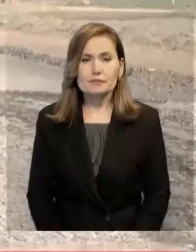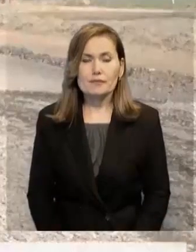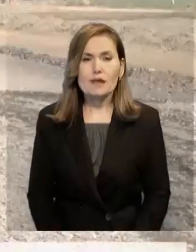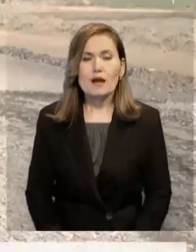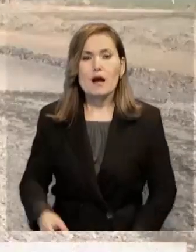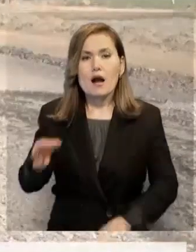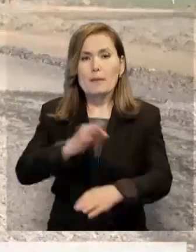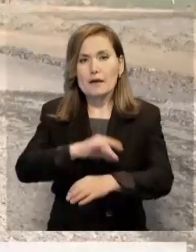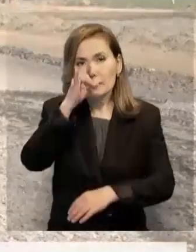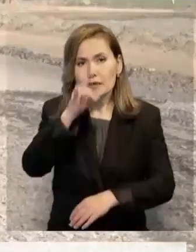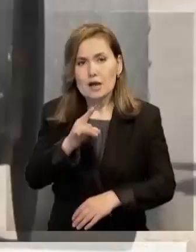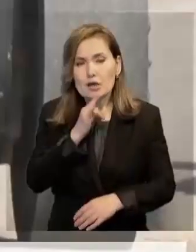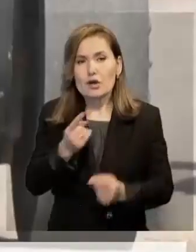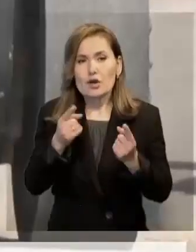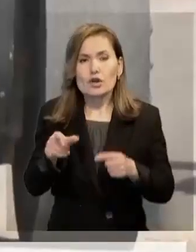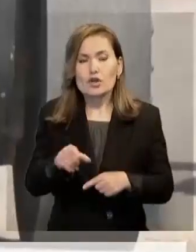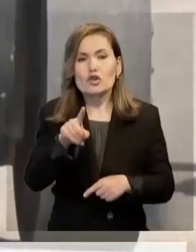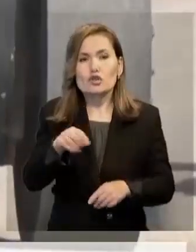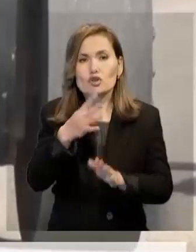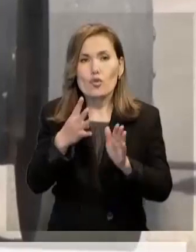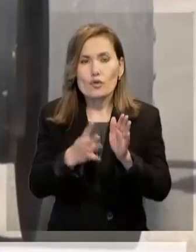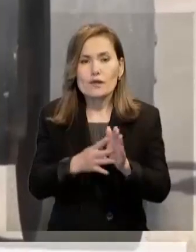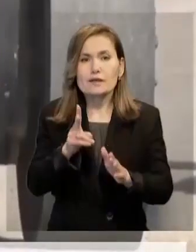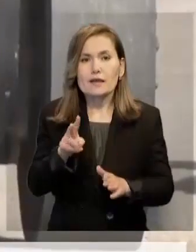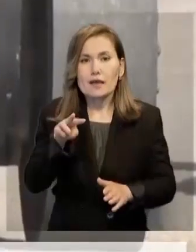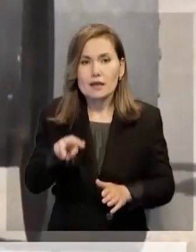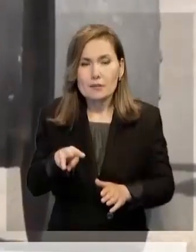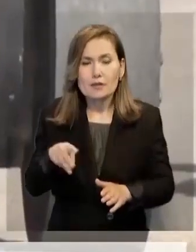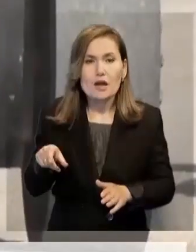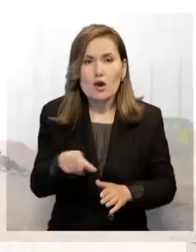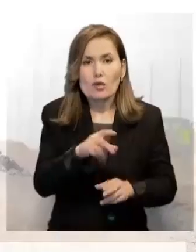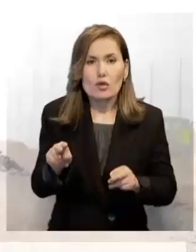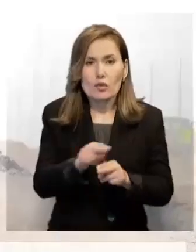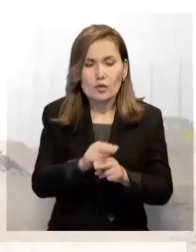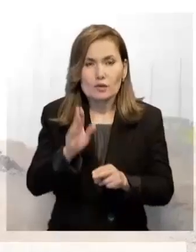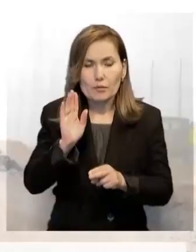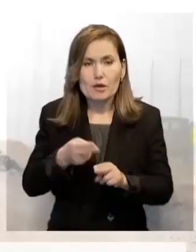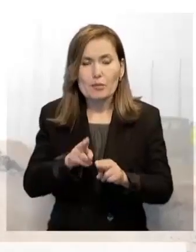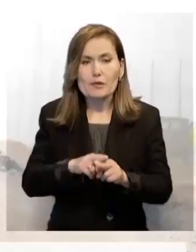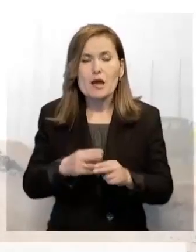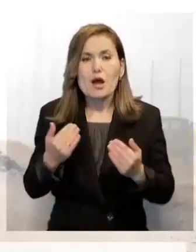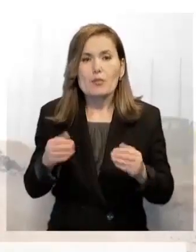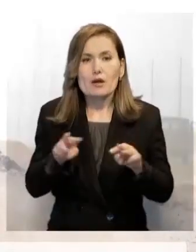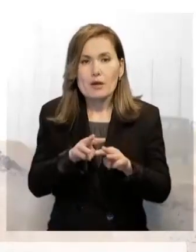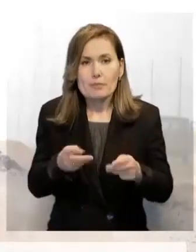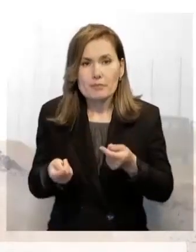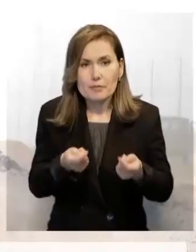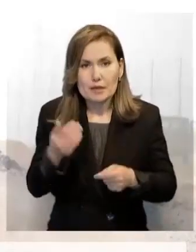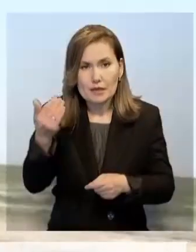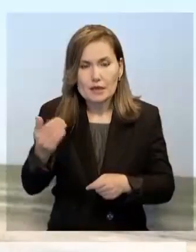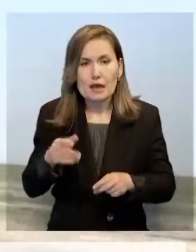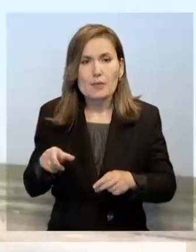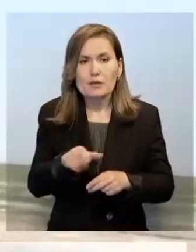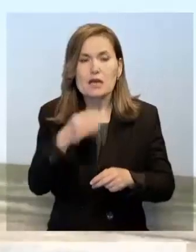Батыс Қазақстандағы күре жолдың 119 шақырымы көлік жүре алатындай жағдайға келтіріледі. Индустрия және инфрақұрылымдық даму министрі